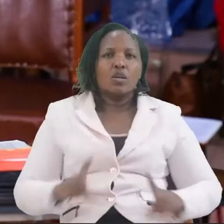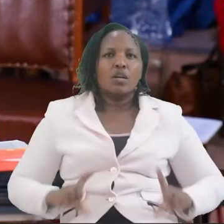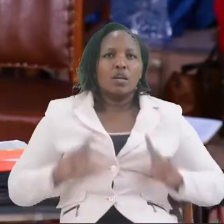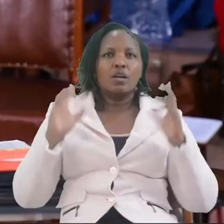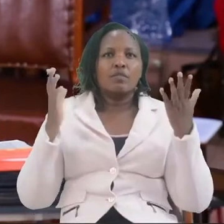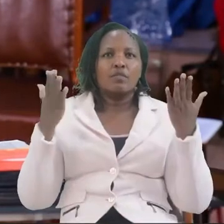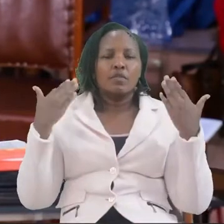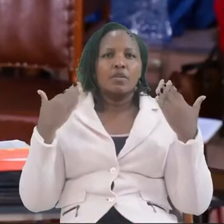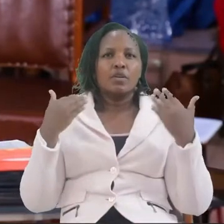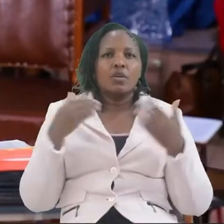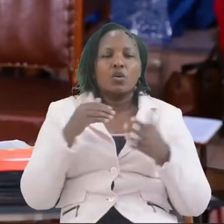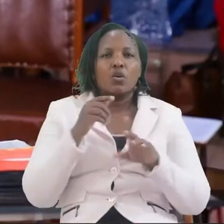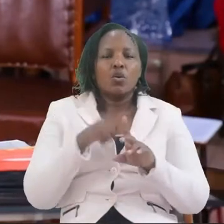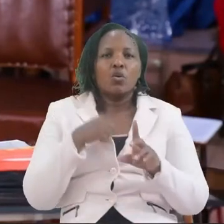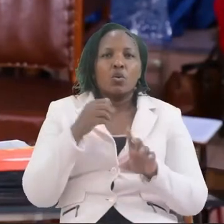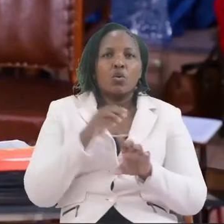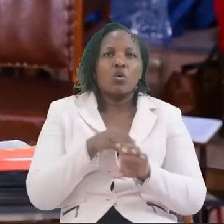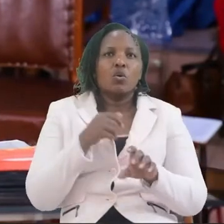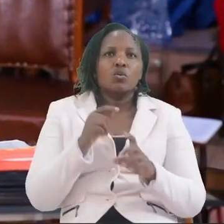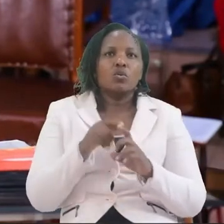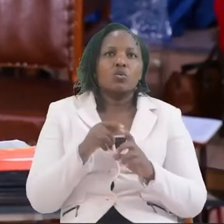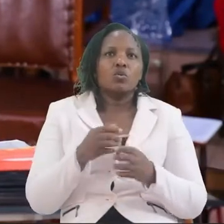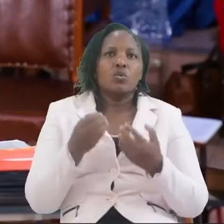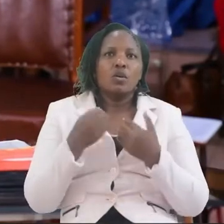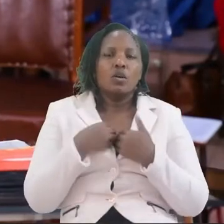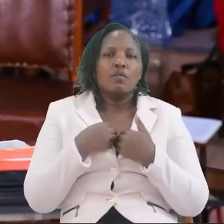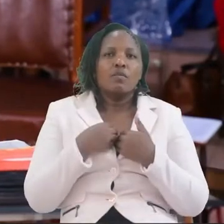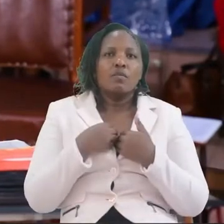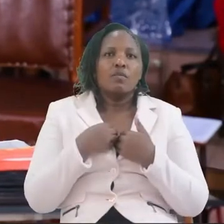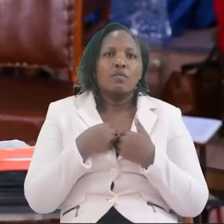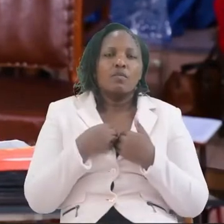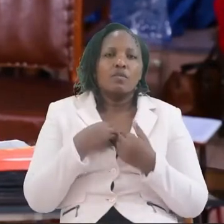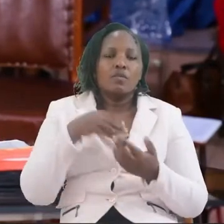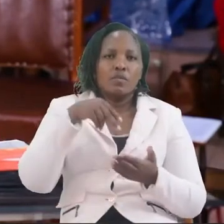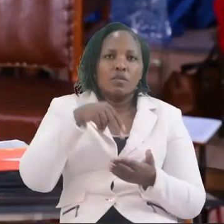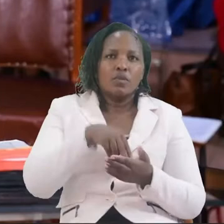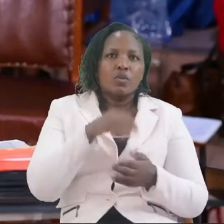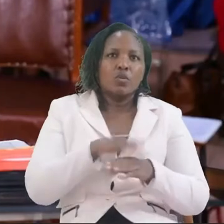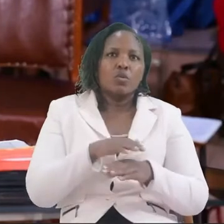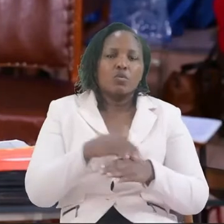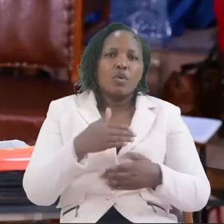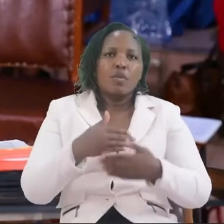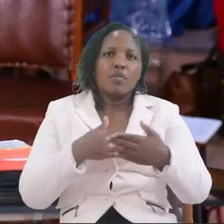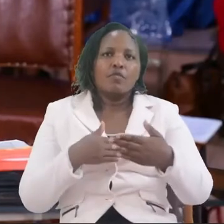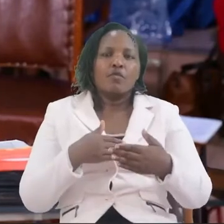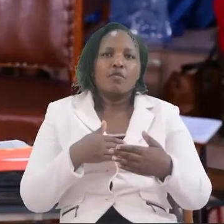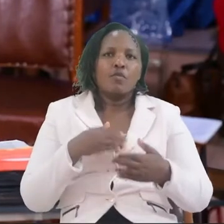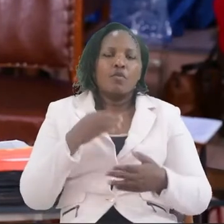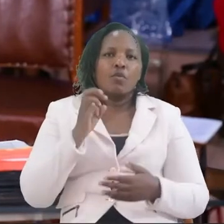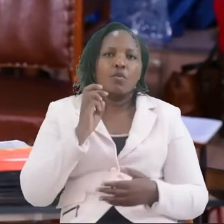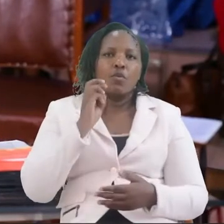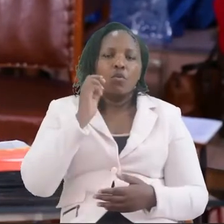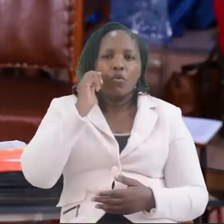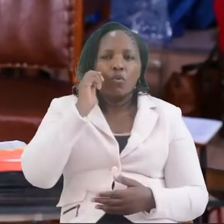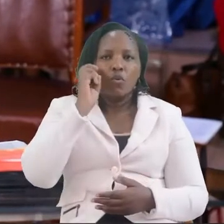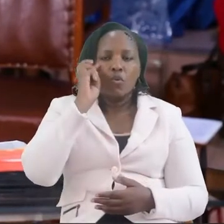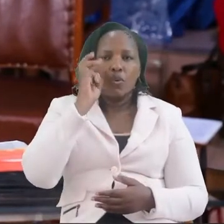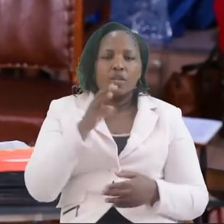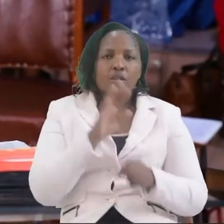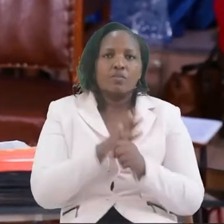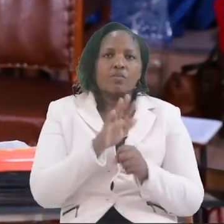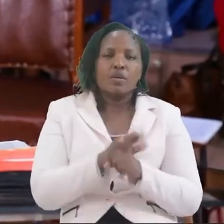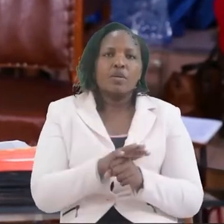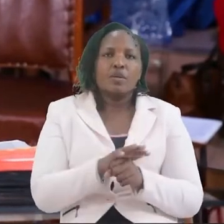milele ulioitiwa ukaugama maugamo mazuri mbele ya mashahidi wengi.